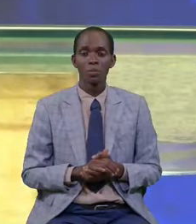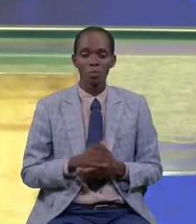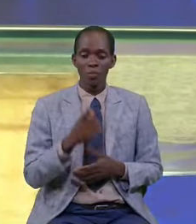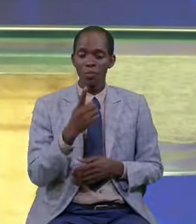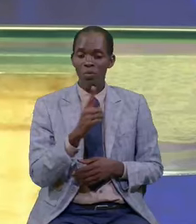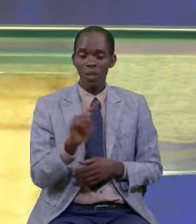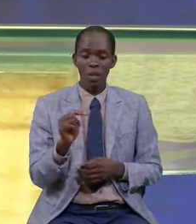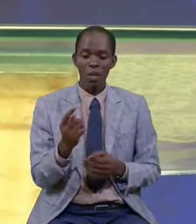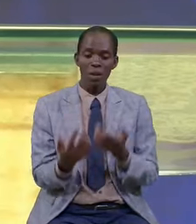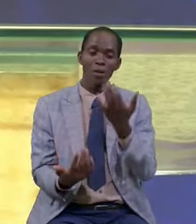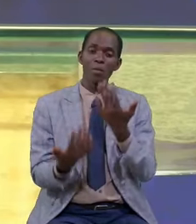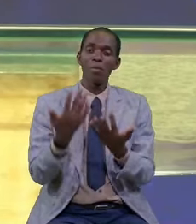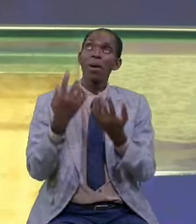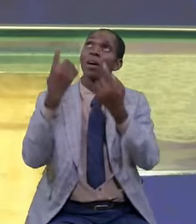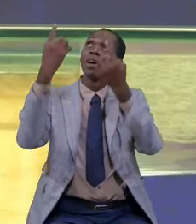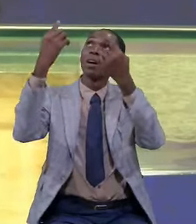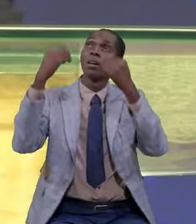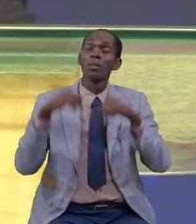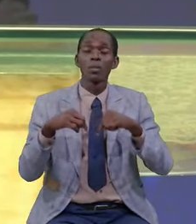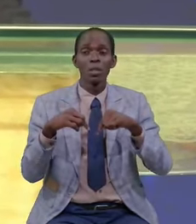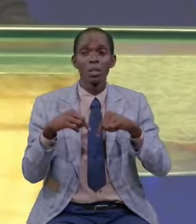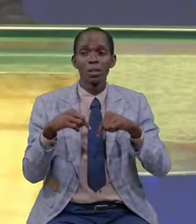Le feu était descendu.